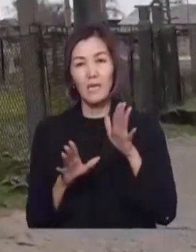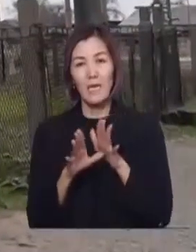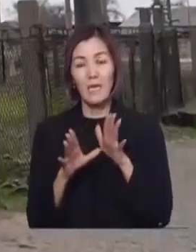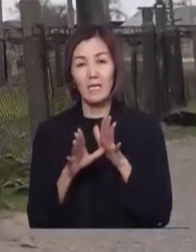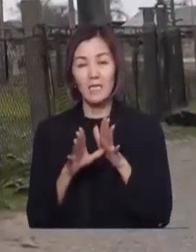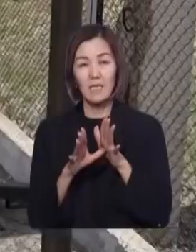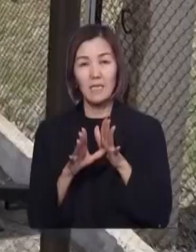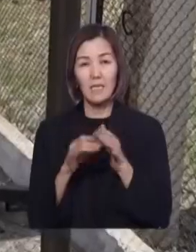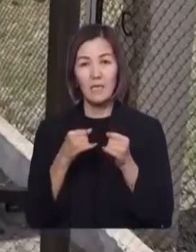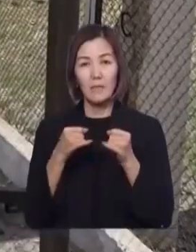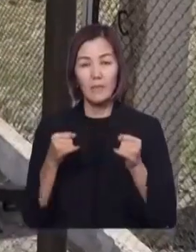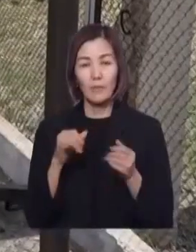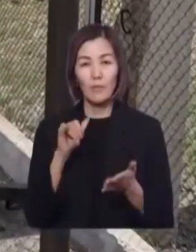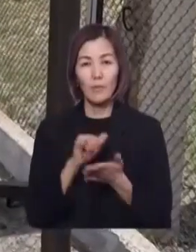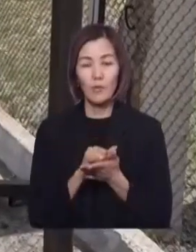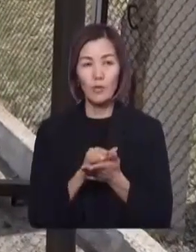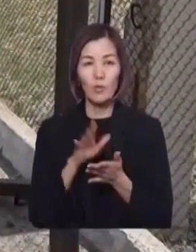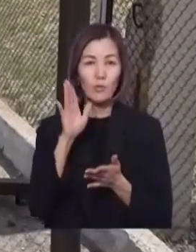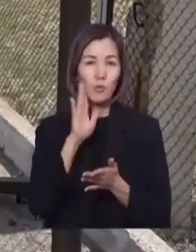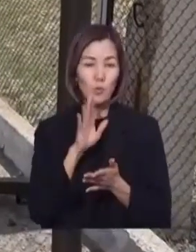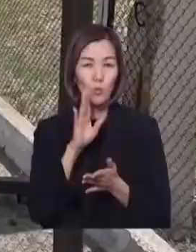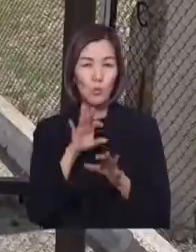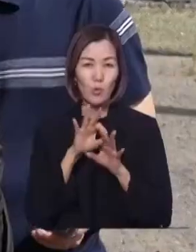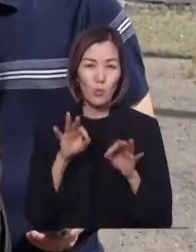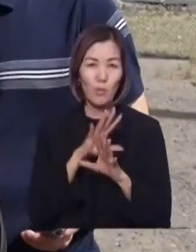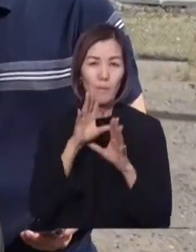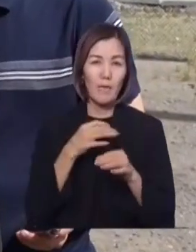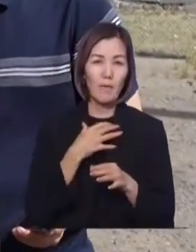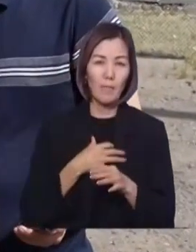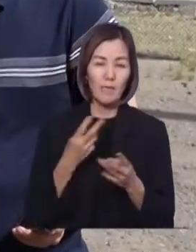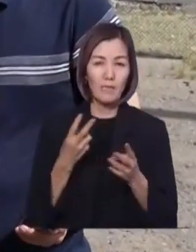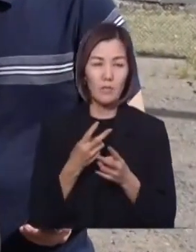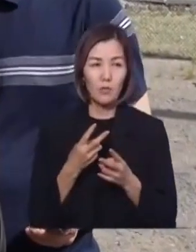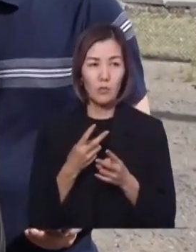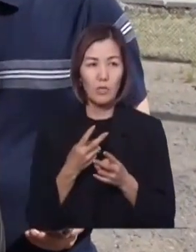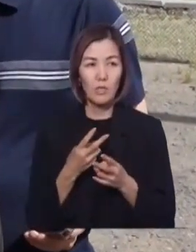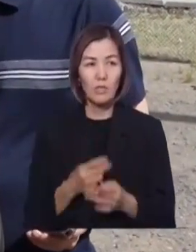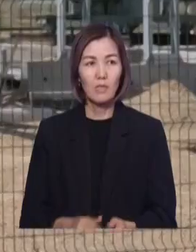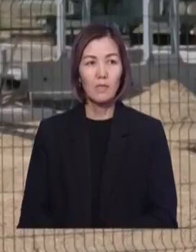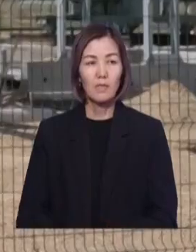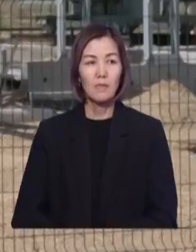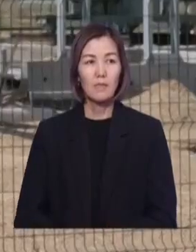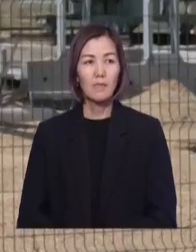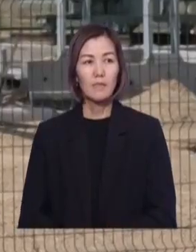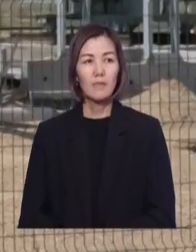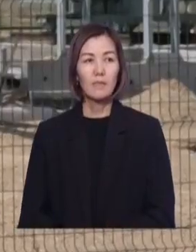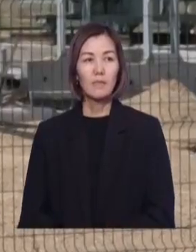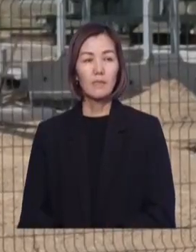Сонымен қатар су мен кәріз жүйелерін де салу маңызды. Жағалауға бұл инфрақұрылым жетер күн алыс емес. Бірінші